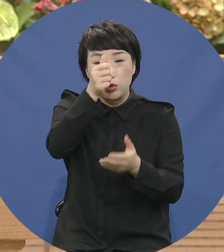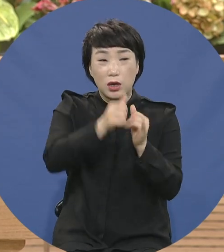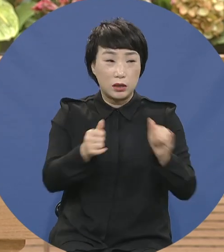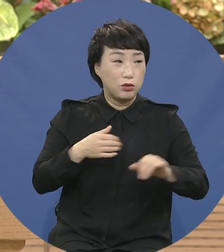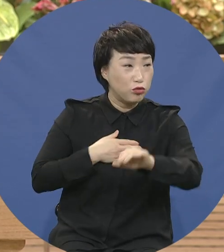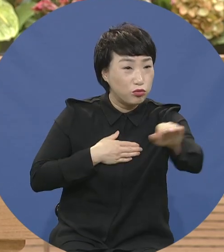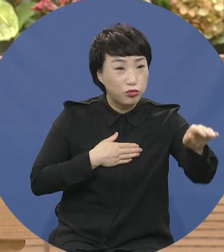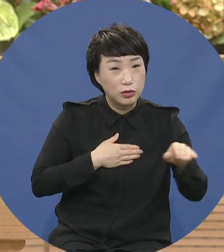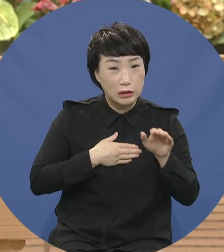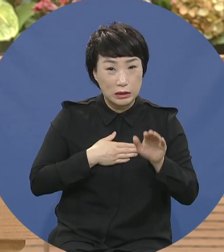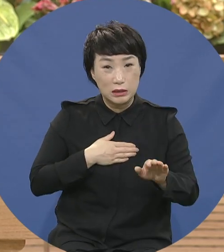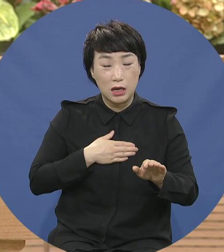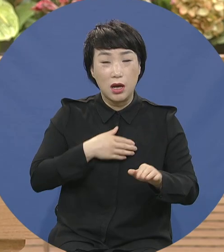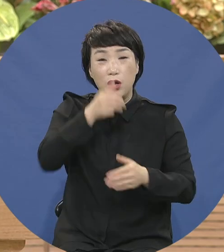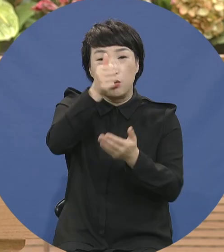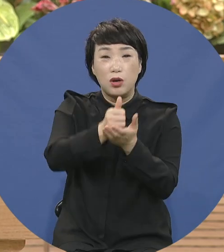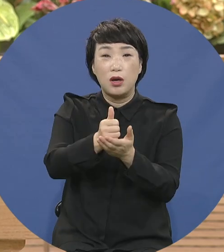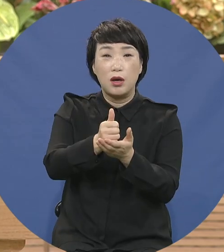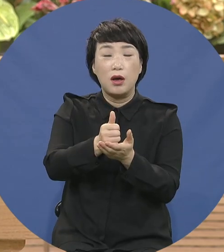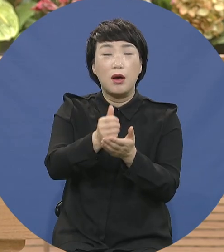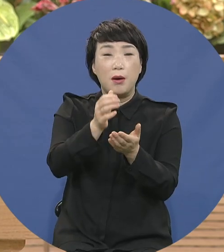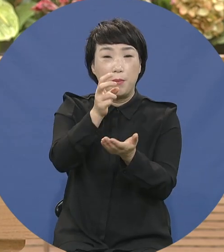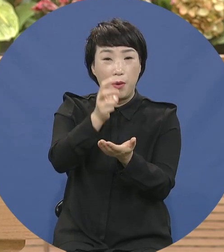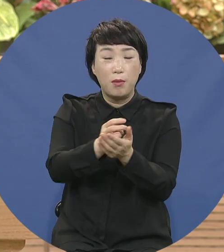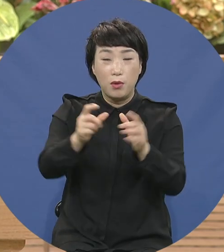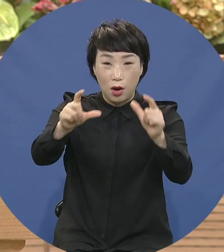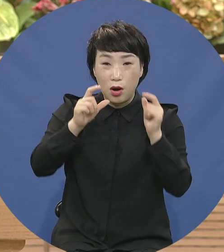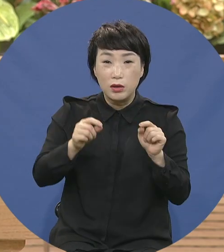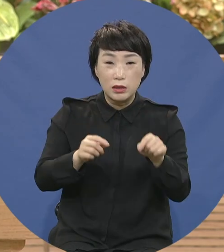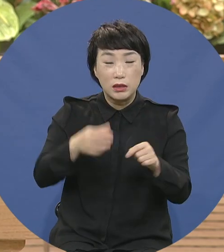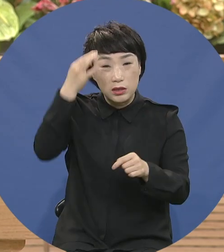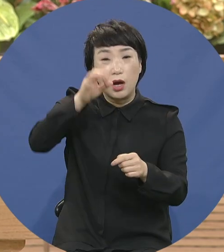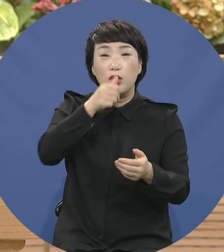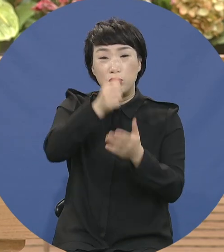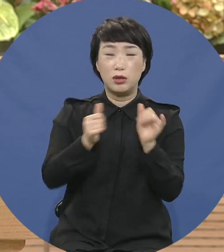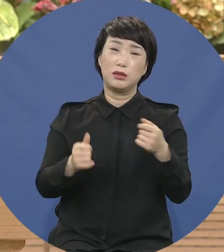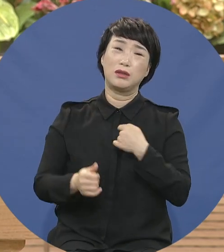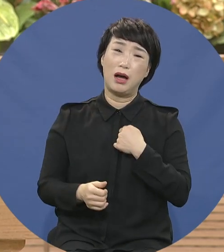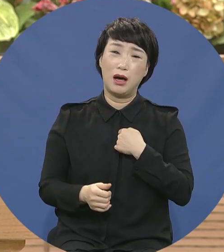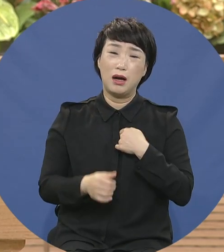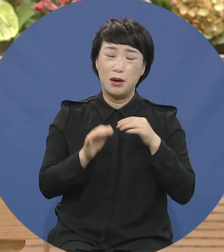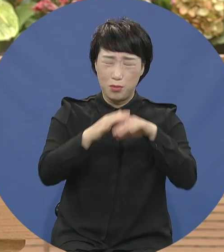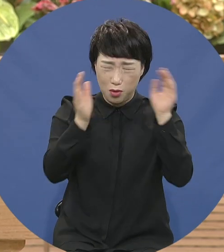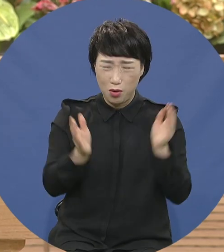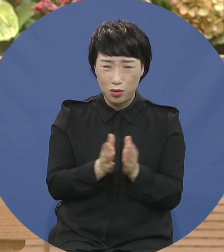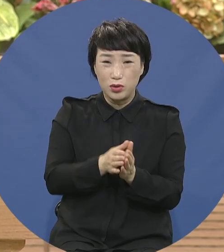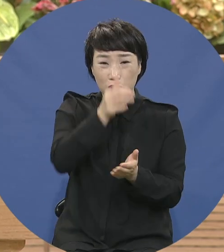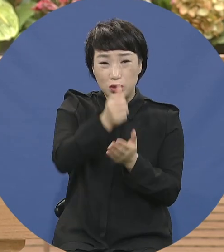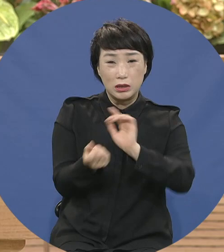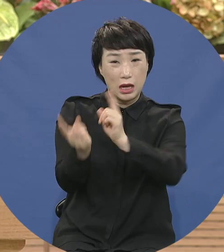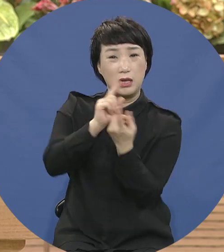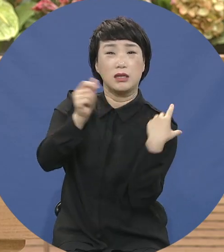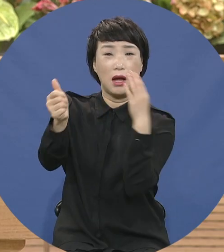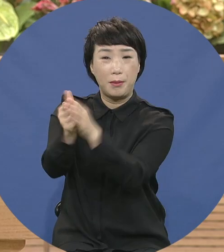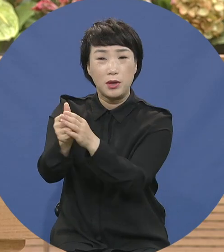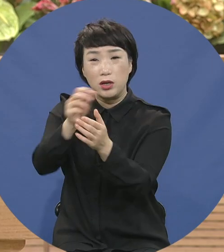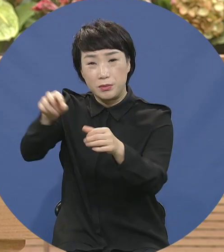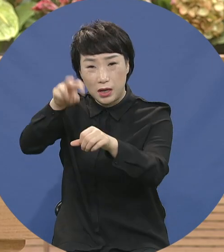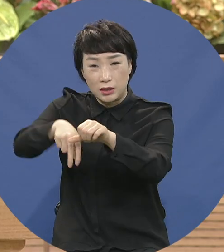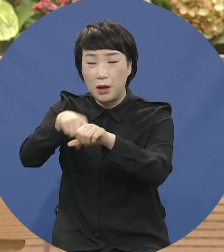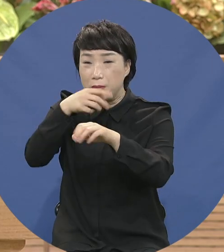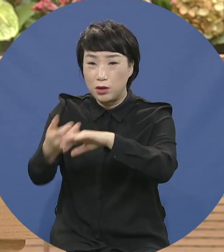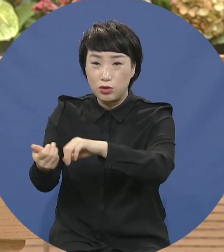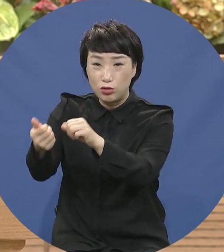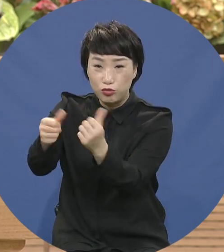죄인들이 율법을 정죄하고 율법이 죄라고 인정한 죄인을 짊어지고 십자가에 달려 피 흘려